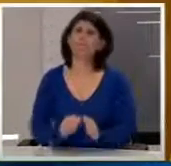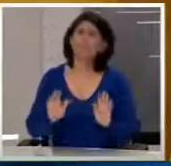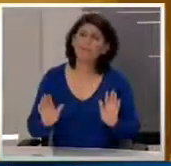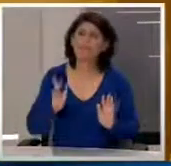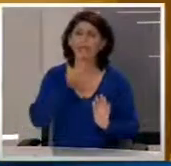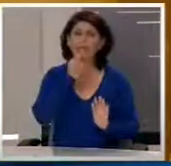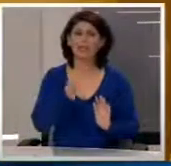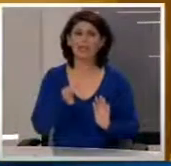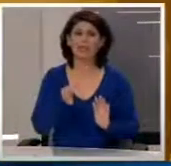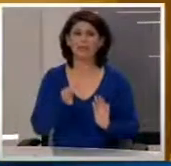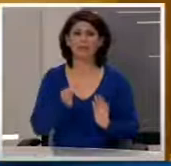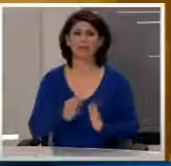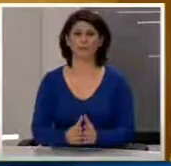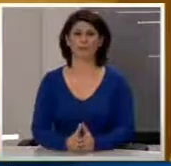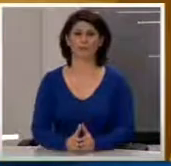έλεγα,